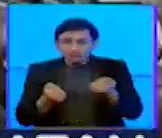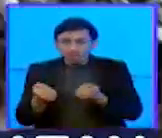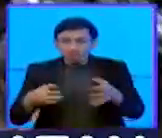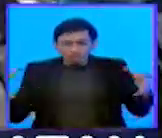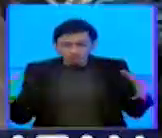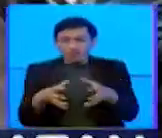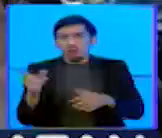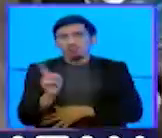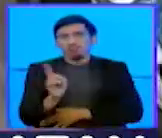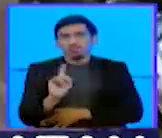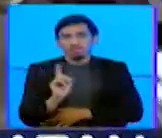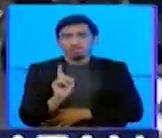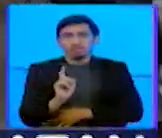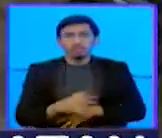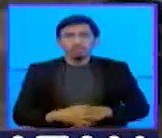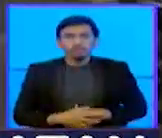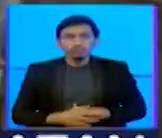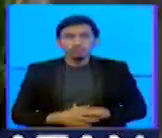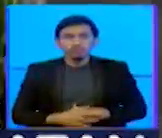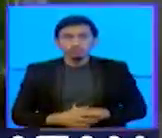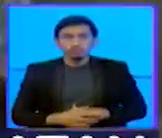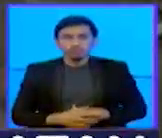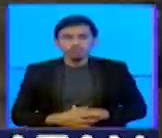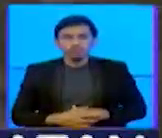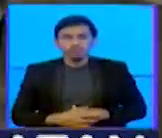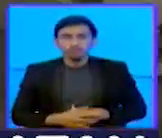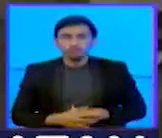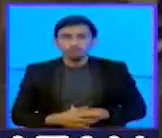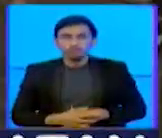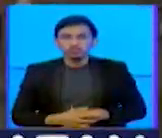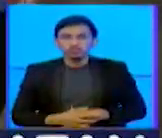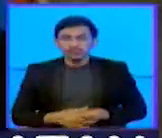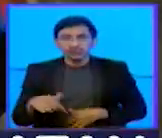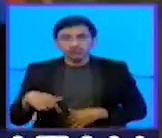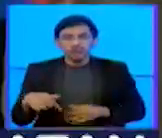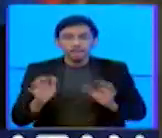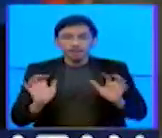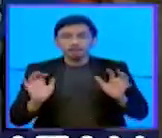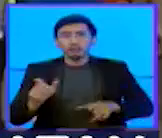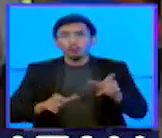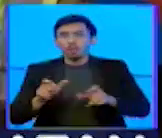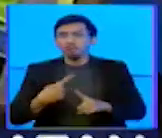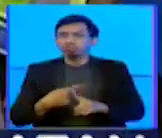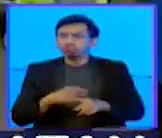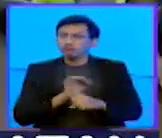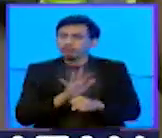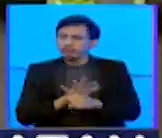Jatipurno, layanan puskesmas ditutup sementara karena 15 karyawan termasuk tenaga medis dan dokter terpapar